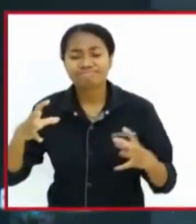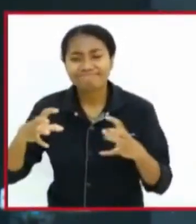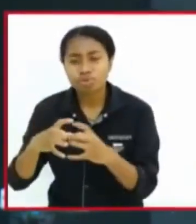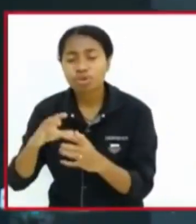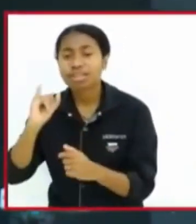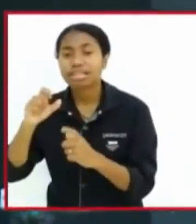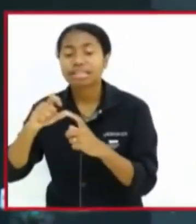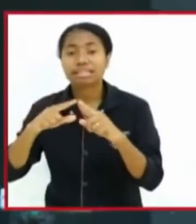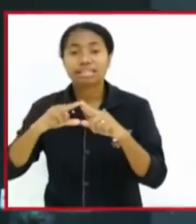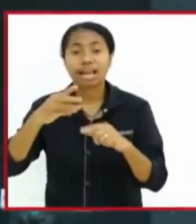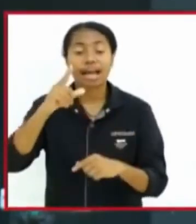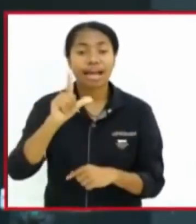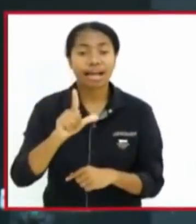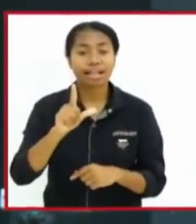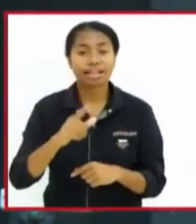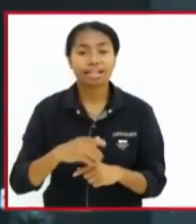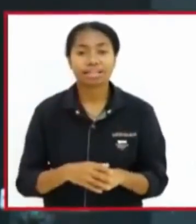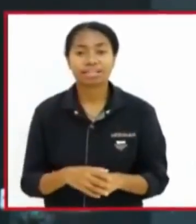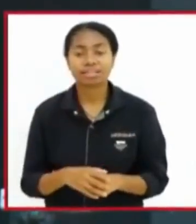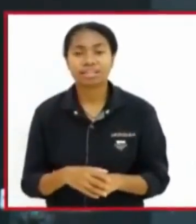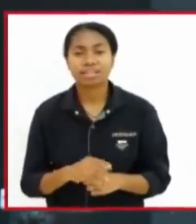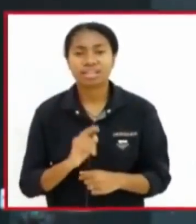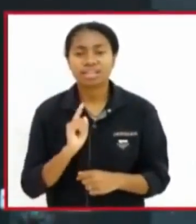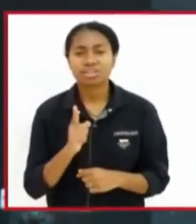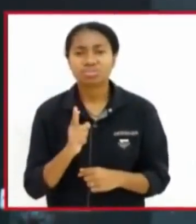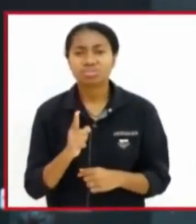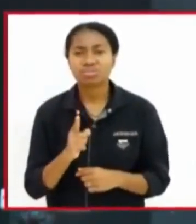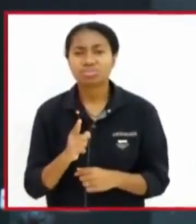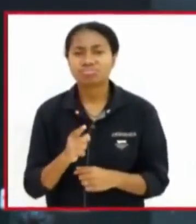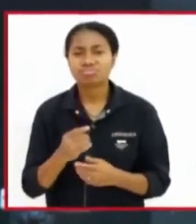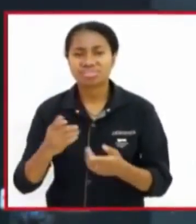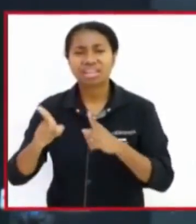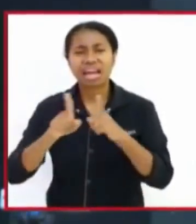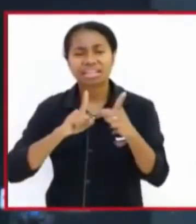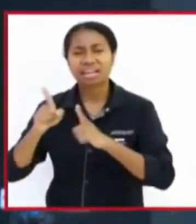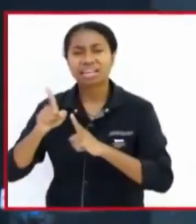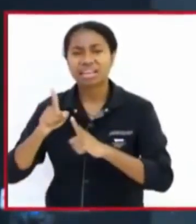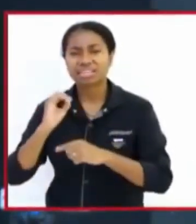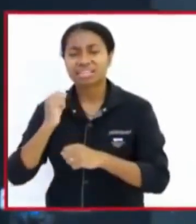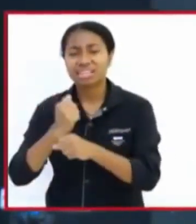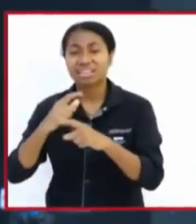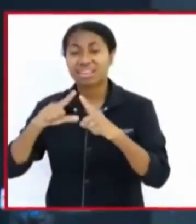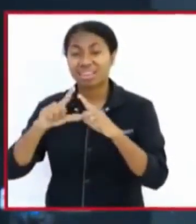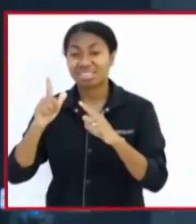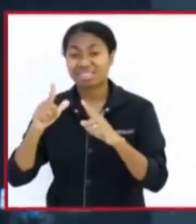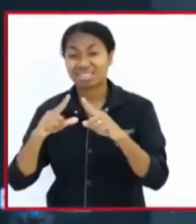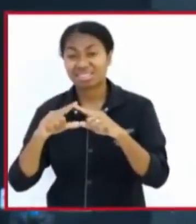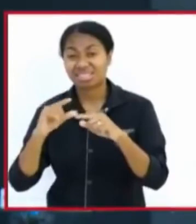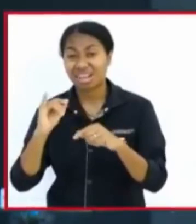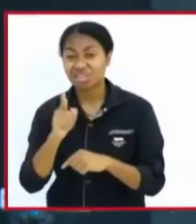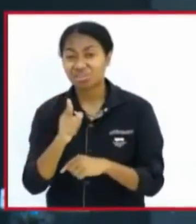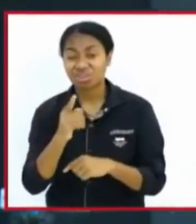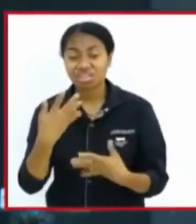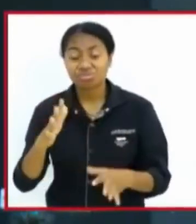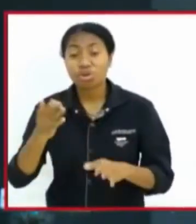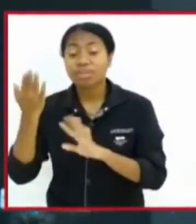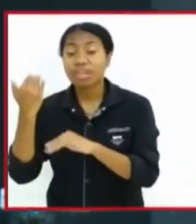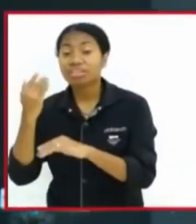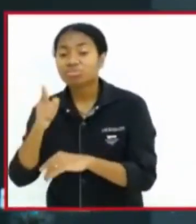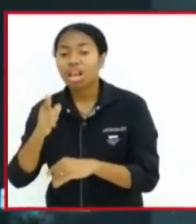dataran tinggi golan sampai ke jalur Gaza yang sebelumnya di tangan Syria sekarang jatuh ke tangan